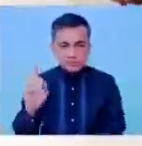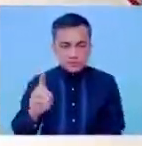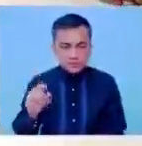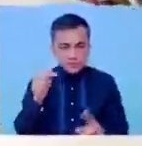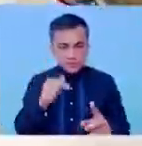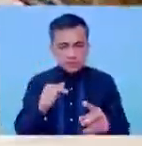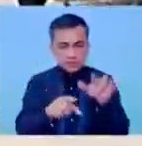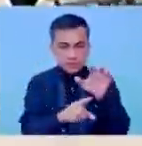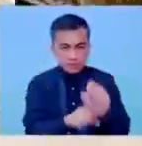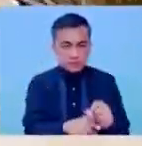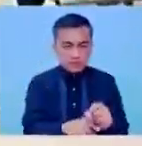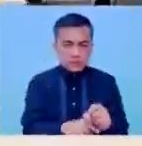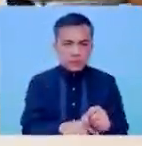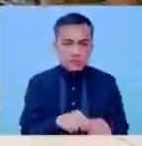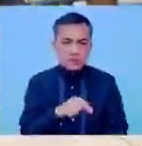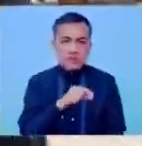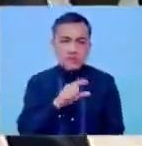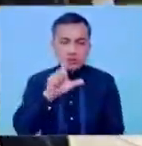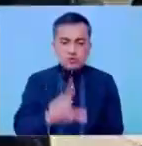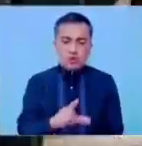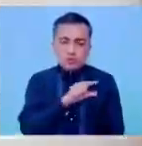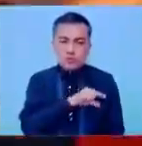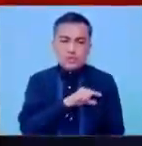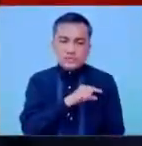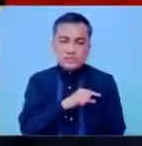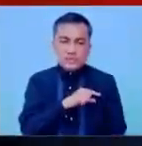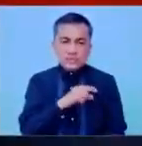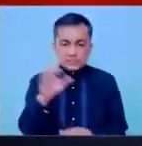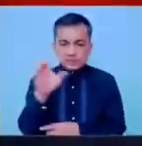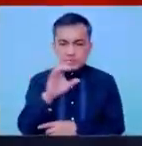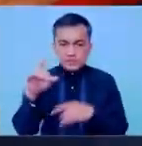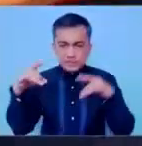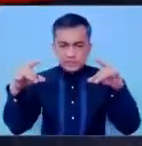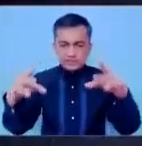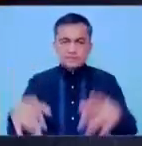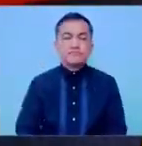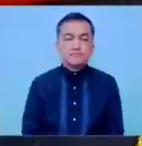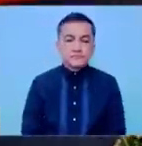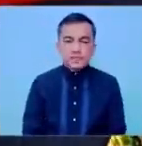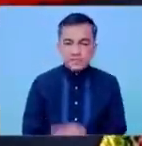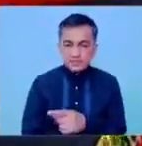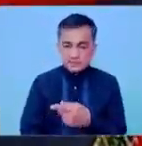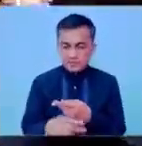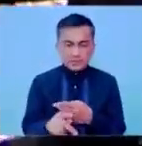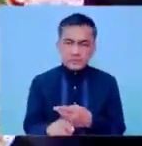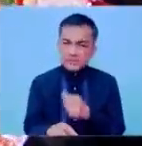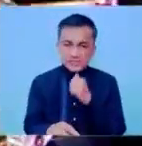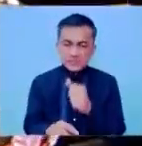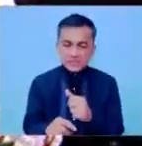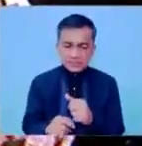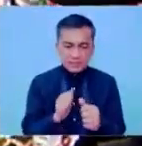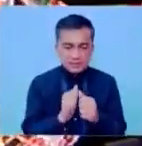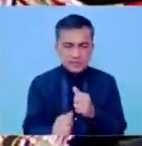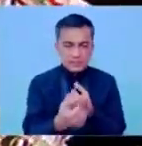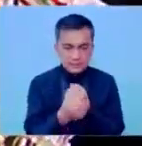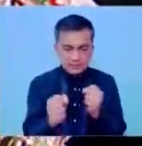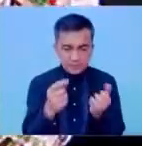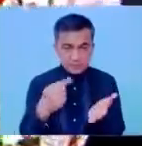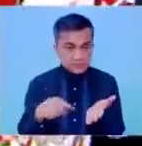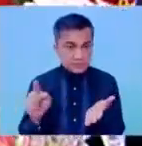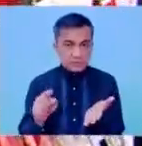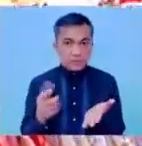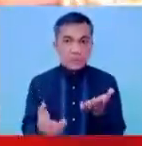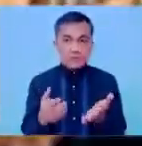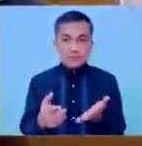mahuli, substandard na Christmas lights. Yan yung mga produktong hindi dumaan sa safety check at